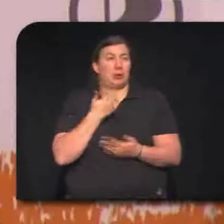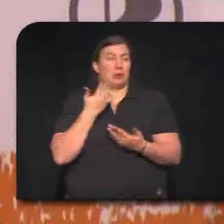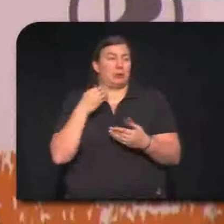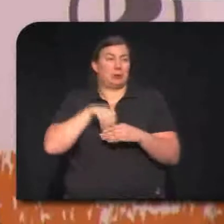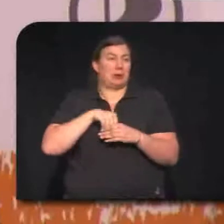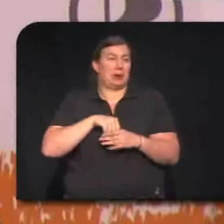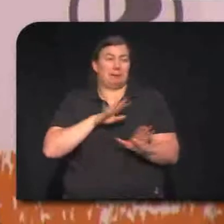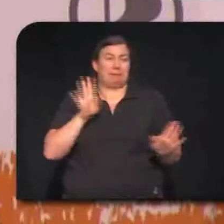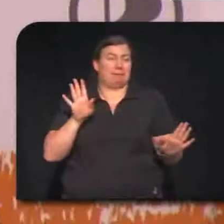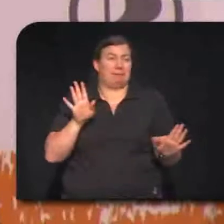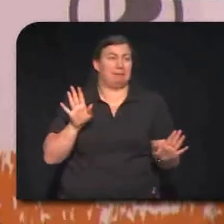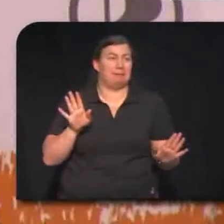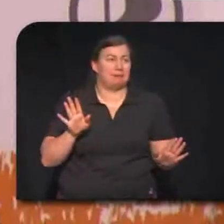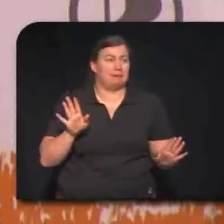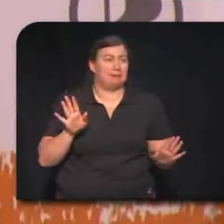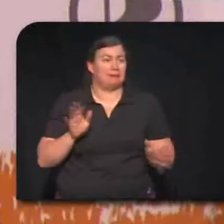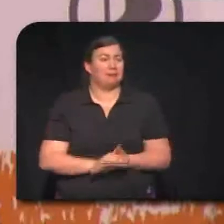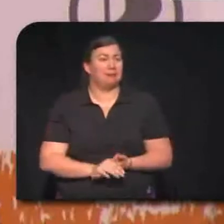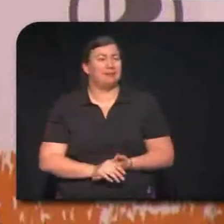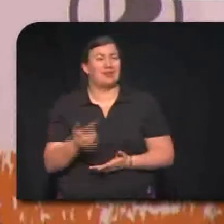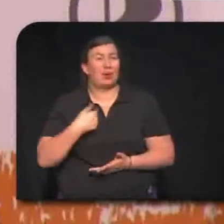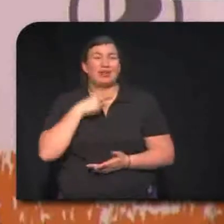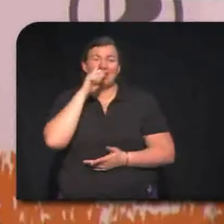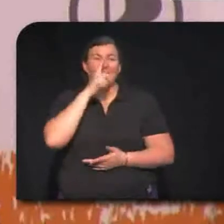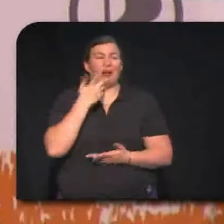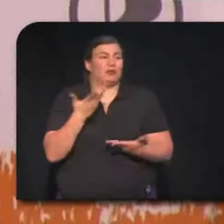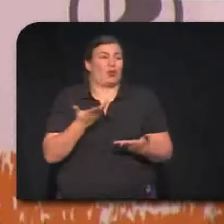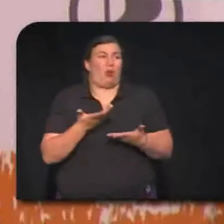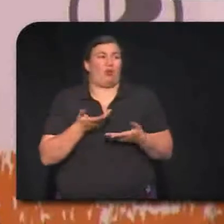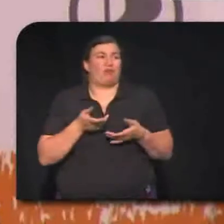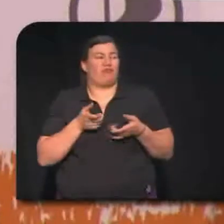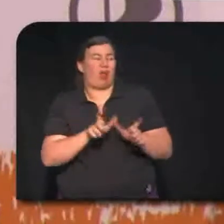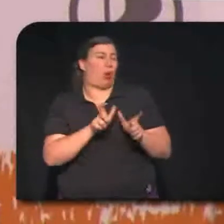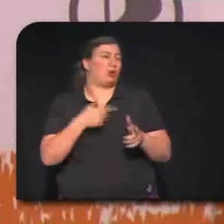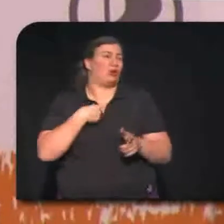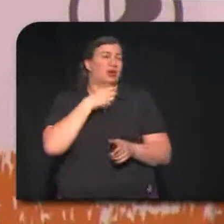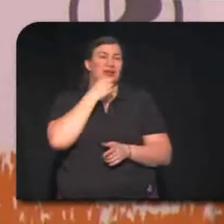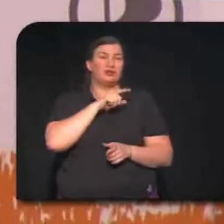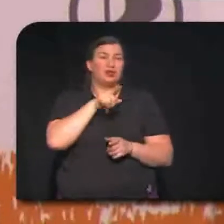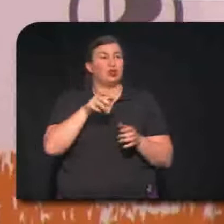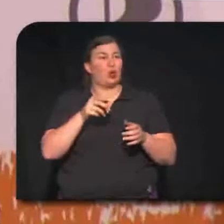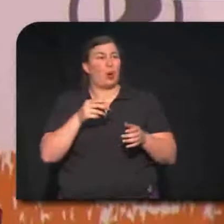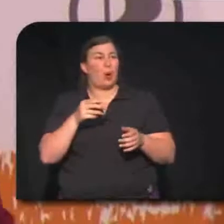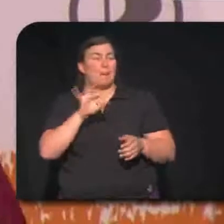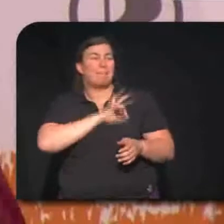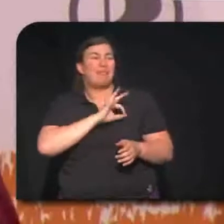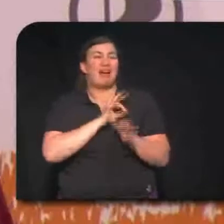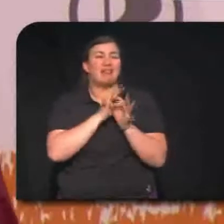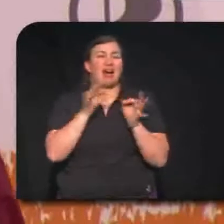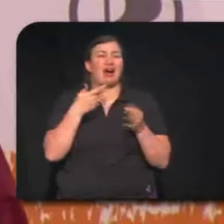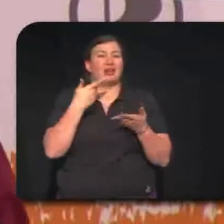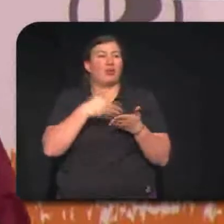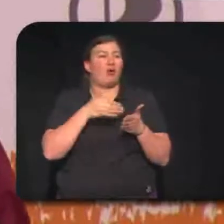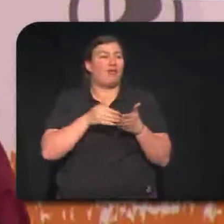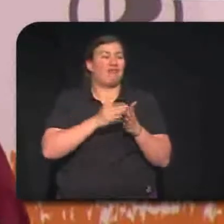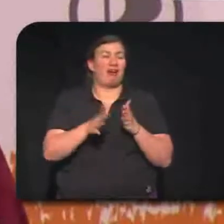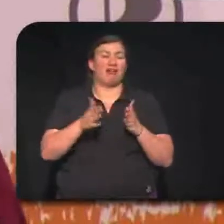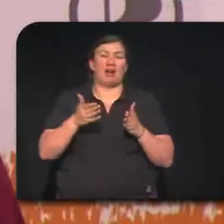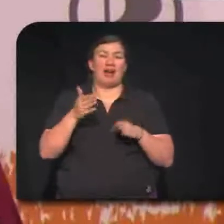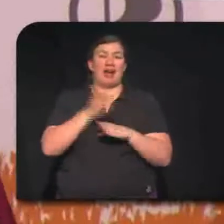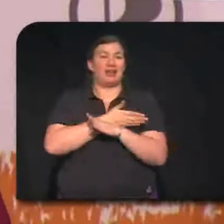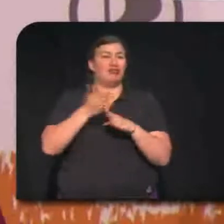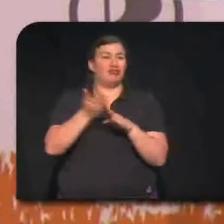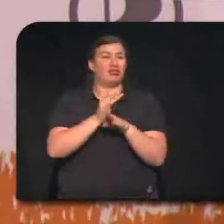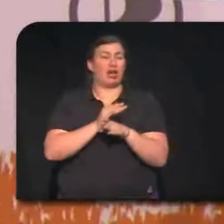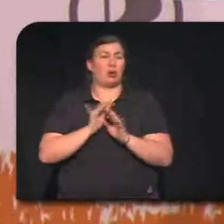Glaubens bei uns in der ARGE Friedenspolitik und ich halte es für eine Verleumdung und ich bitte den Parteitag nicht nach solchen Fragen die Entscheidung